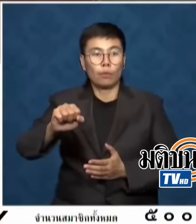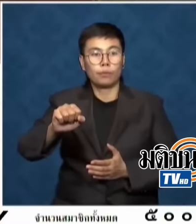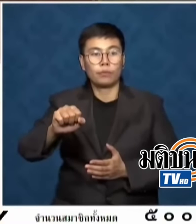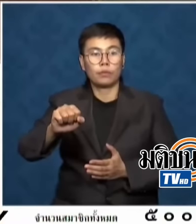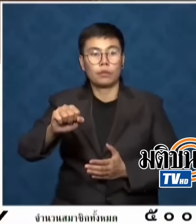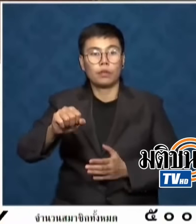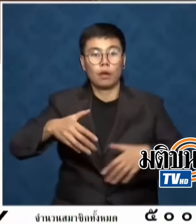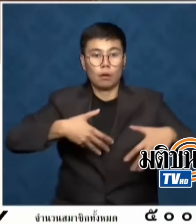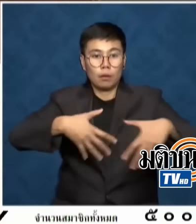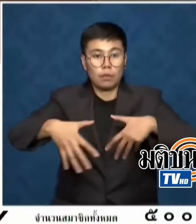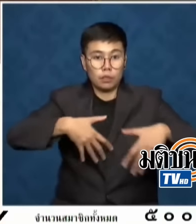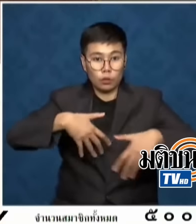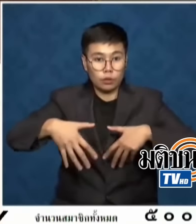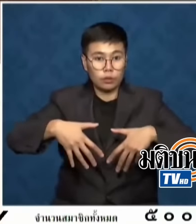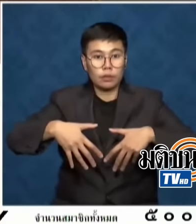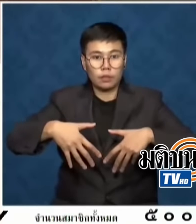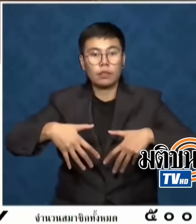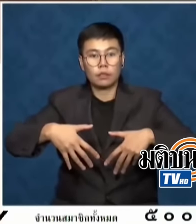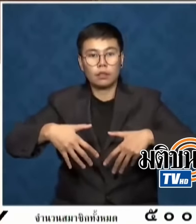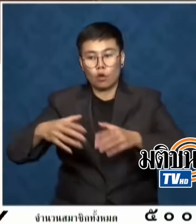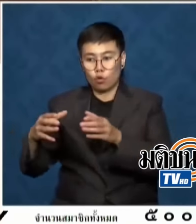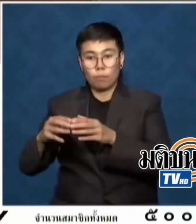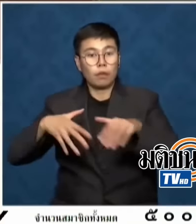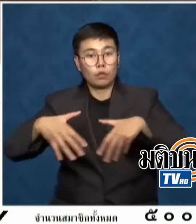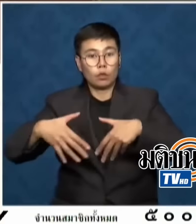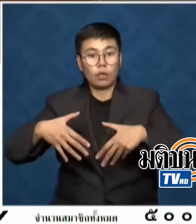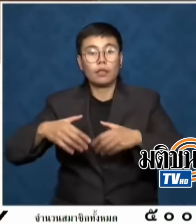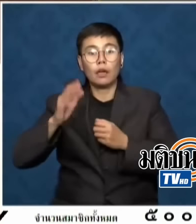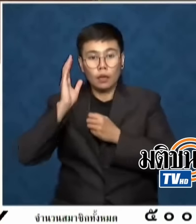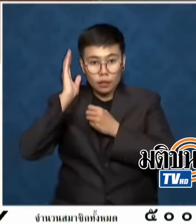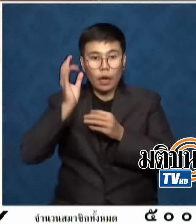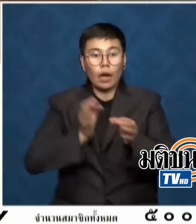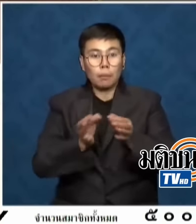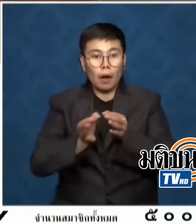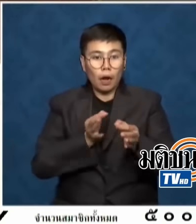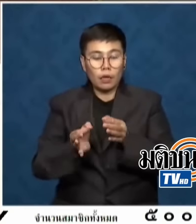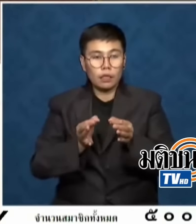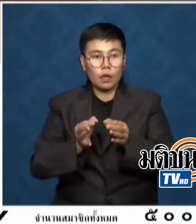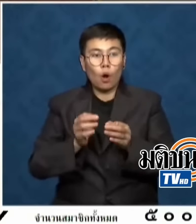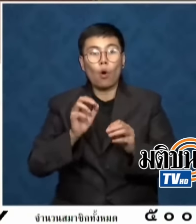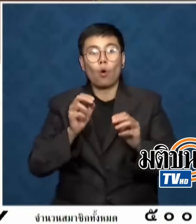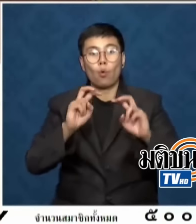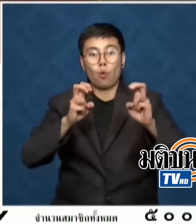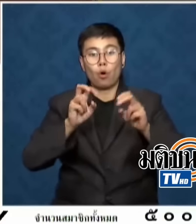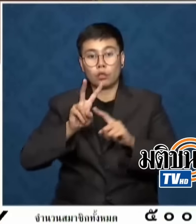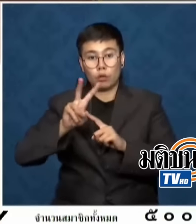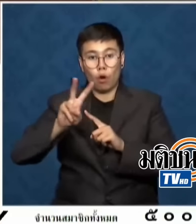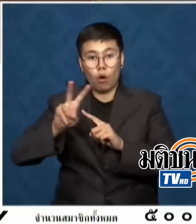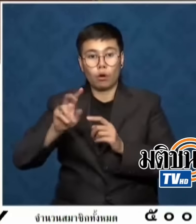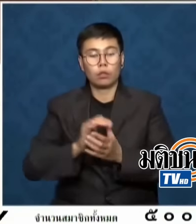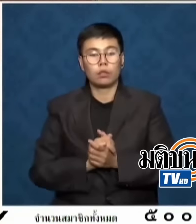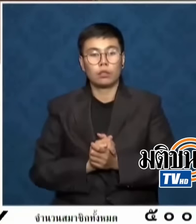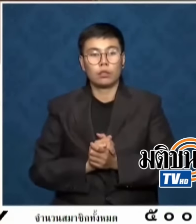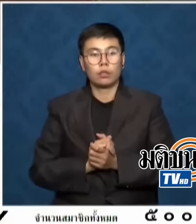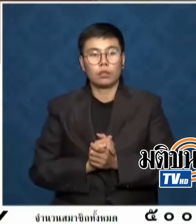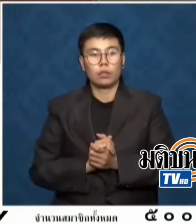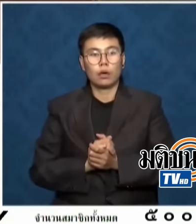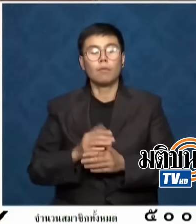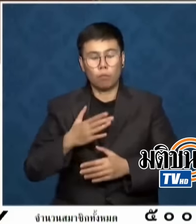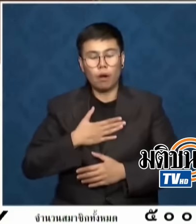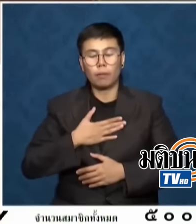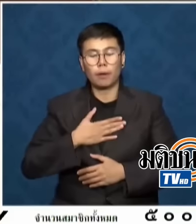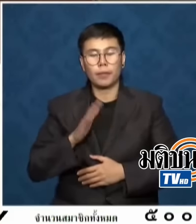ภาคประชาชนนะครับก็ให้โอกาสได้อธิบายนิดหน่อยนะครับจากความจริงวาระสองนี่เราก็ไม่ค่อยจะอนุ